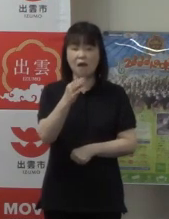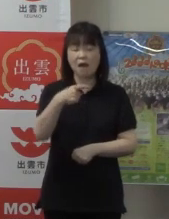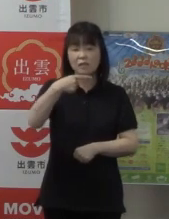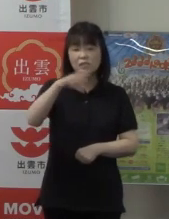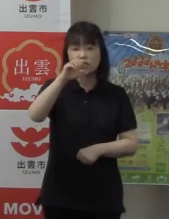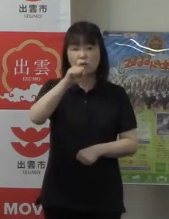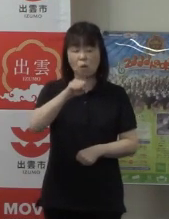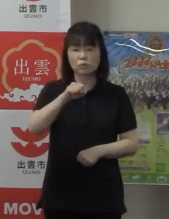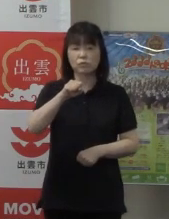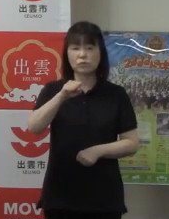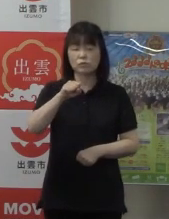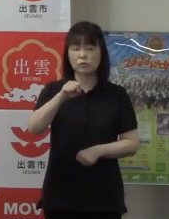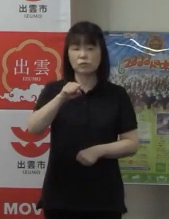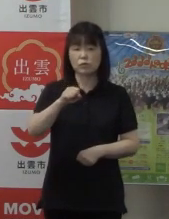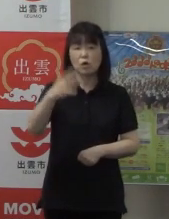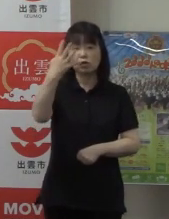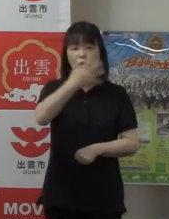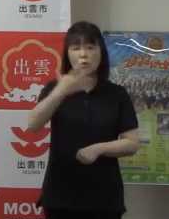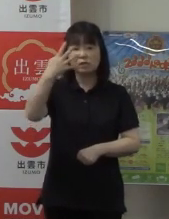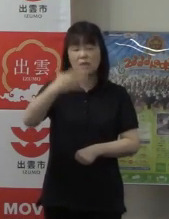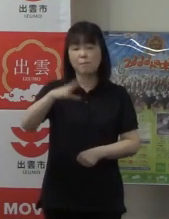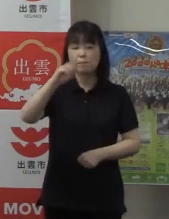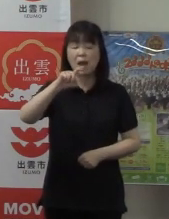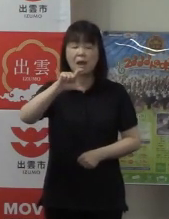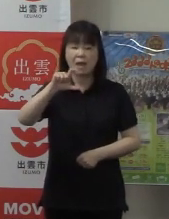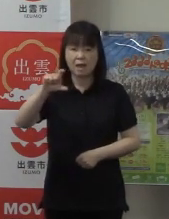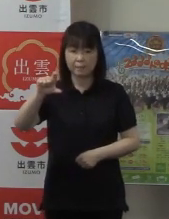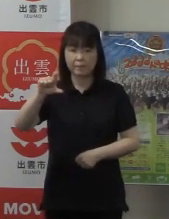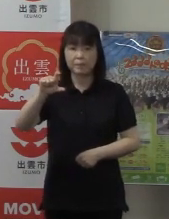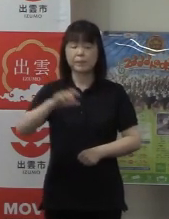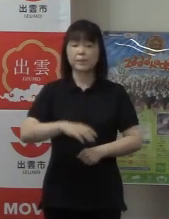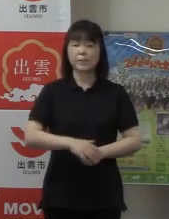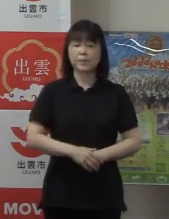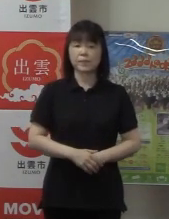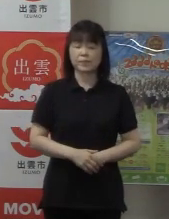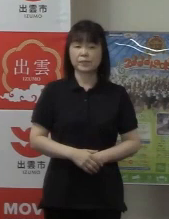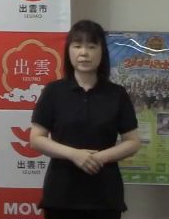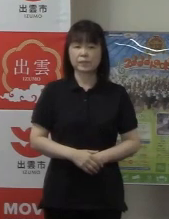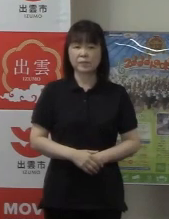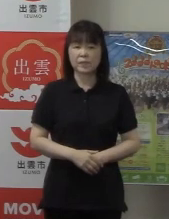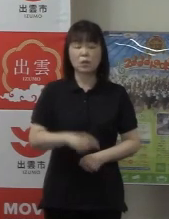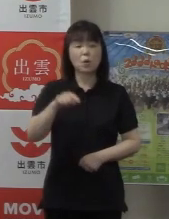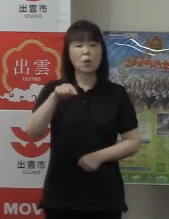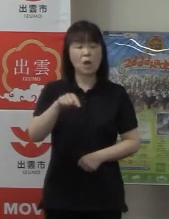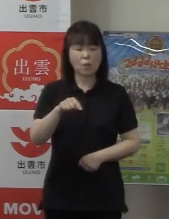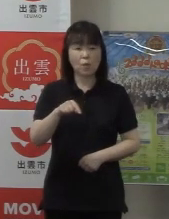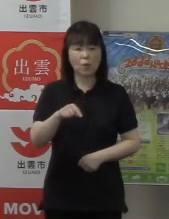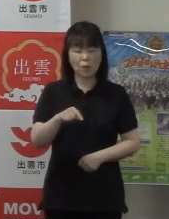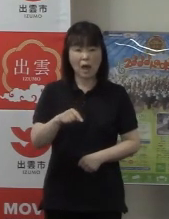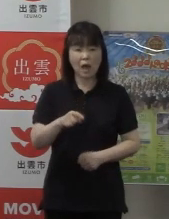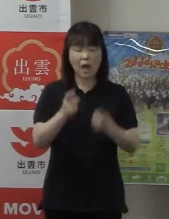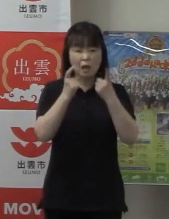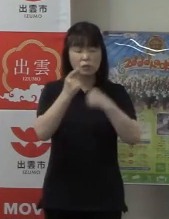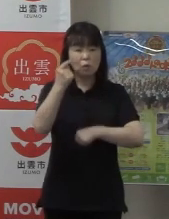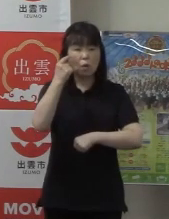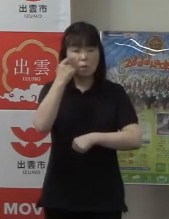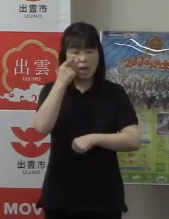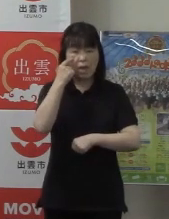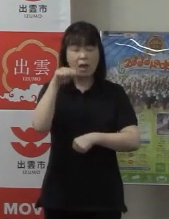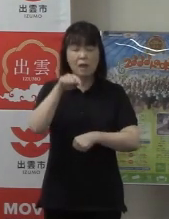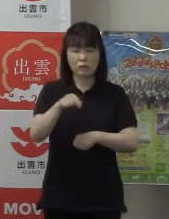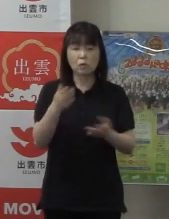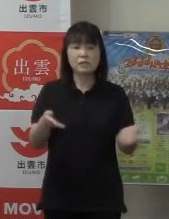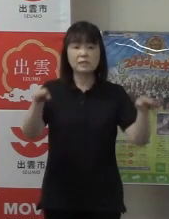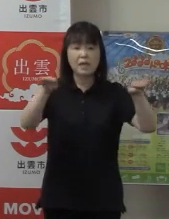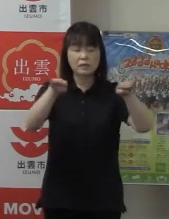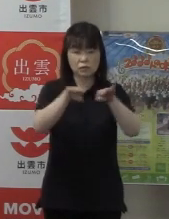1億4000万円を計上しております。まあ、これは猪目の方にある施設であります